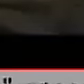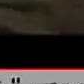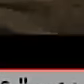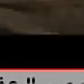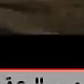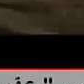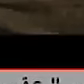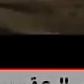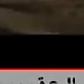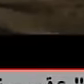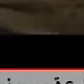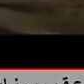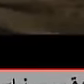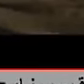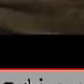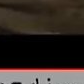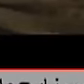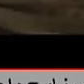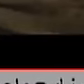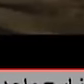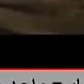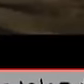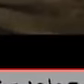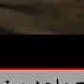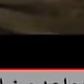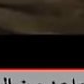انا يونس في بطن حوت كافر.